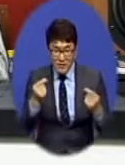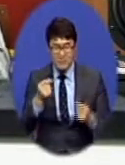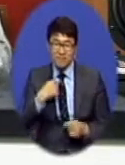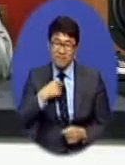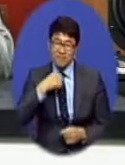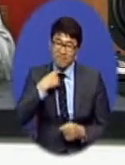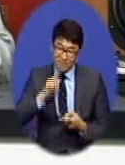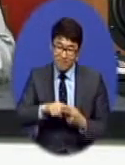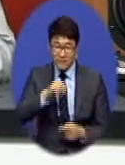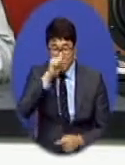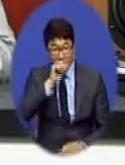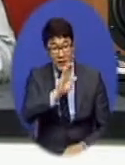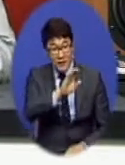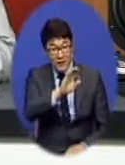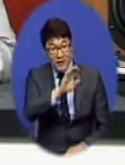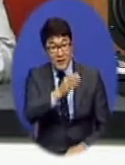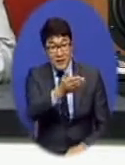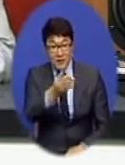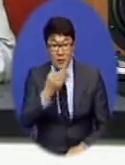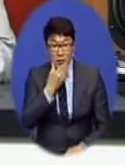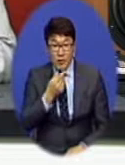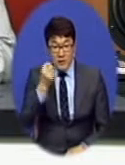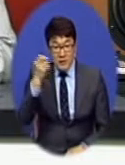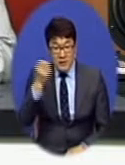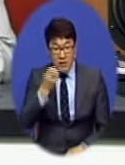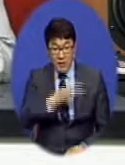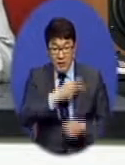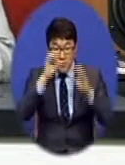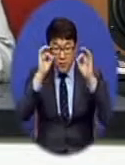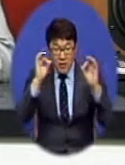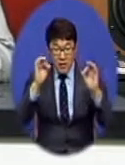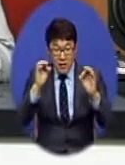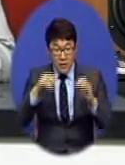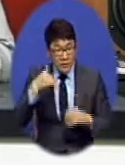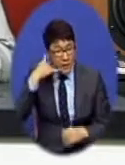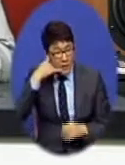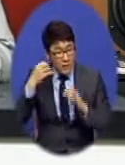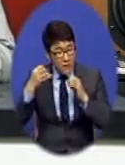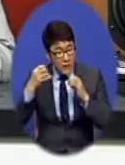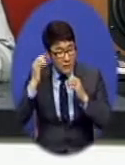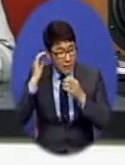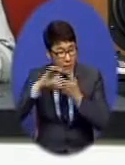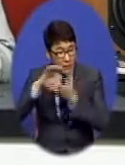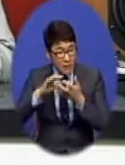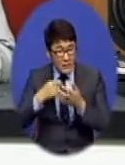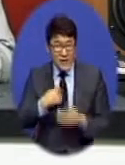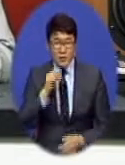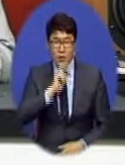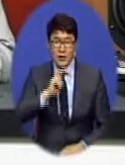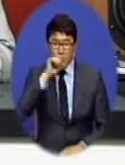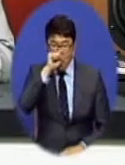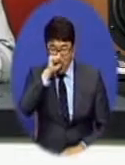좋아해요. 반성옥님 복지TV 애청하시나요? 이렇게 전화기가 어떻게 수신이 조금 좋지 않? 좋아해요. 네.